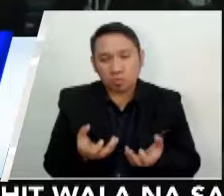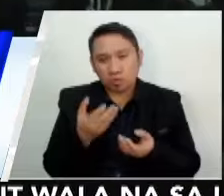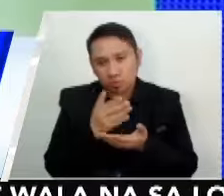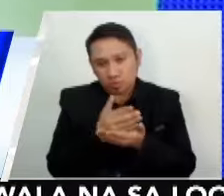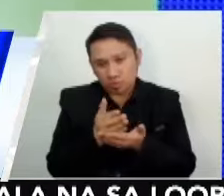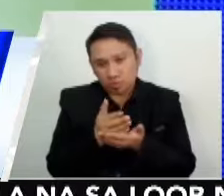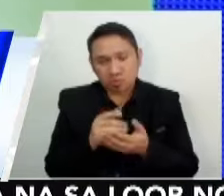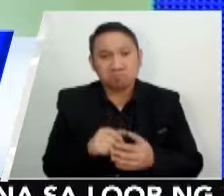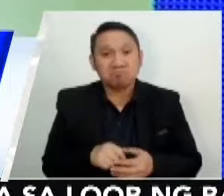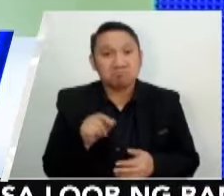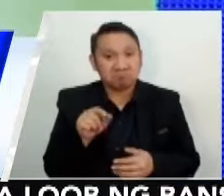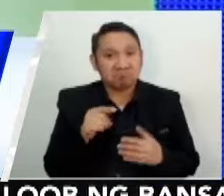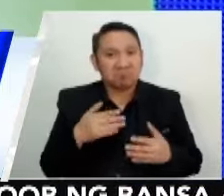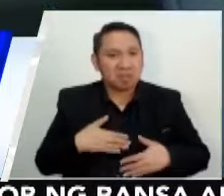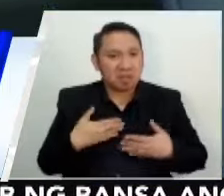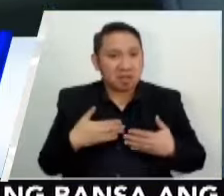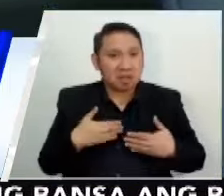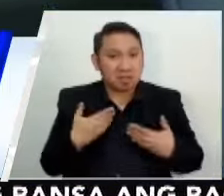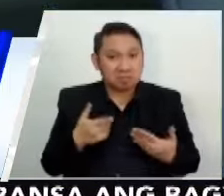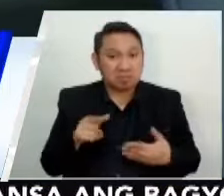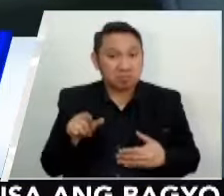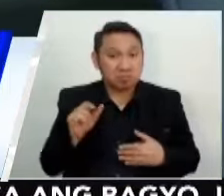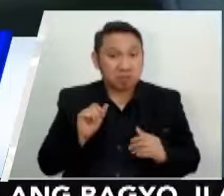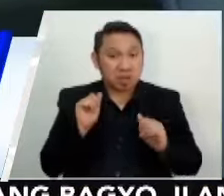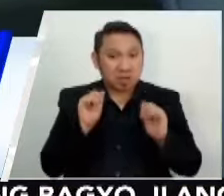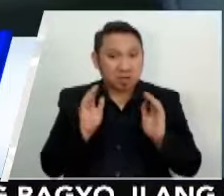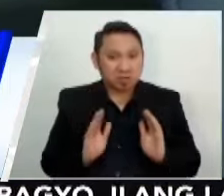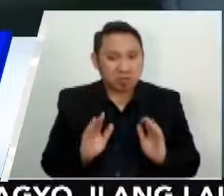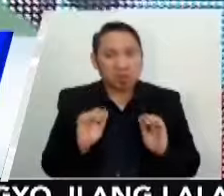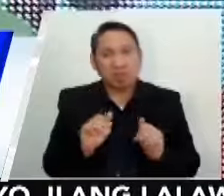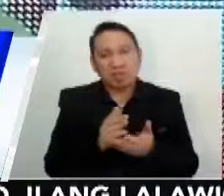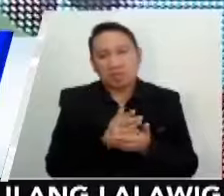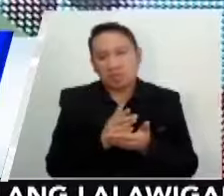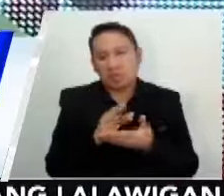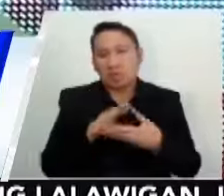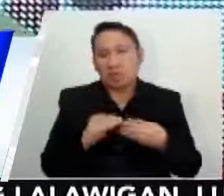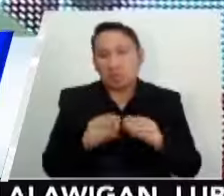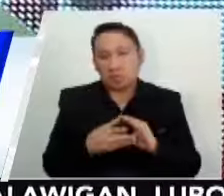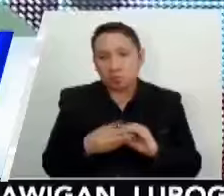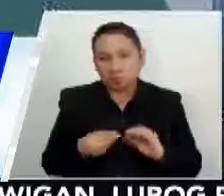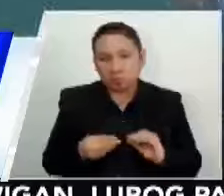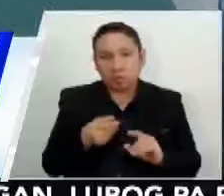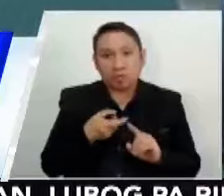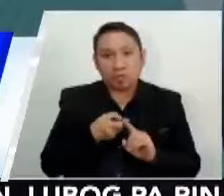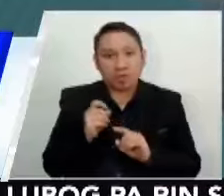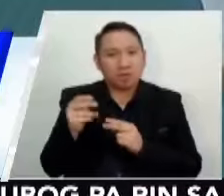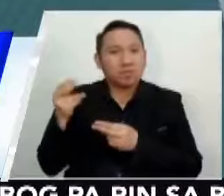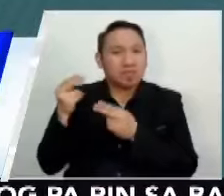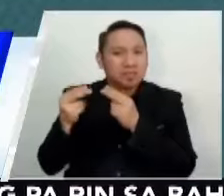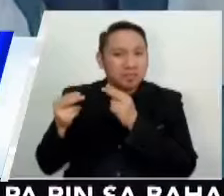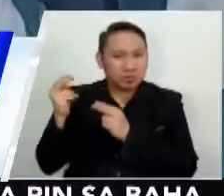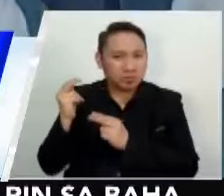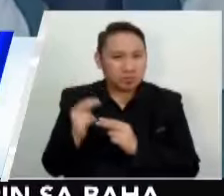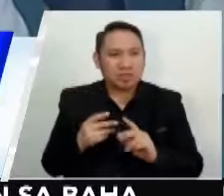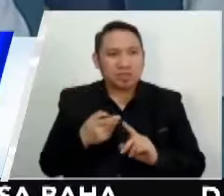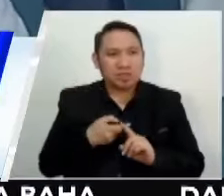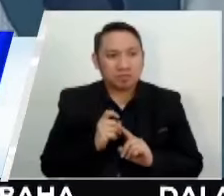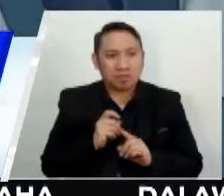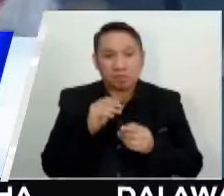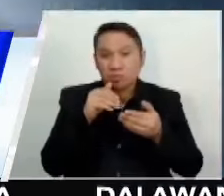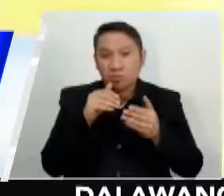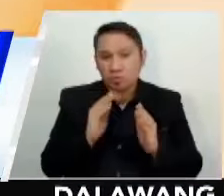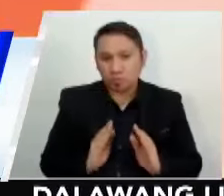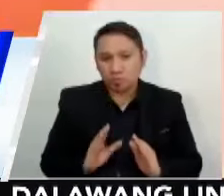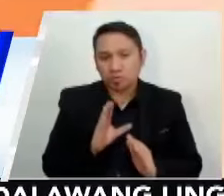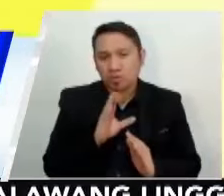cast na nakakapagbahagi sila ng kwento mula sa ating kasaysayan, mula sa mga estudyante at